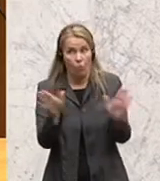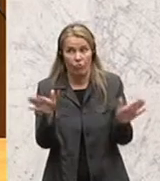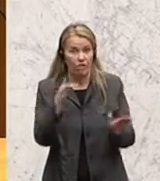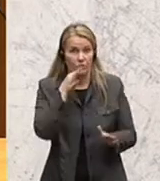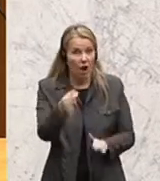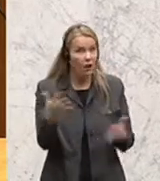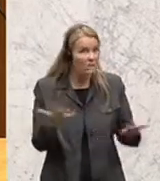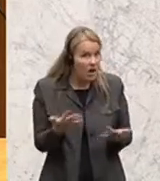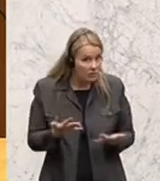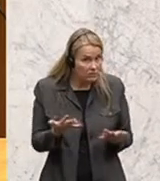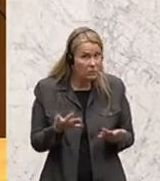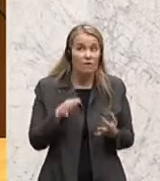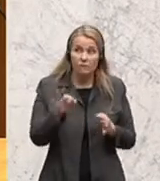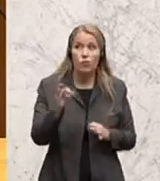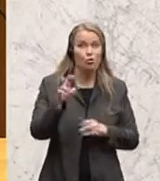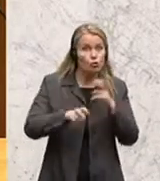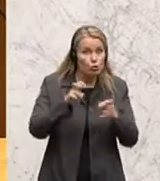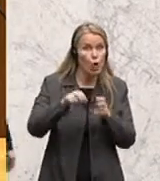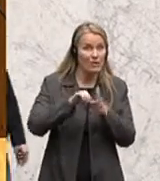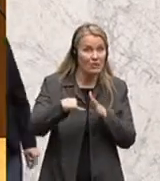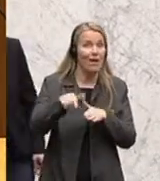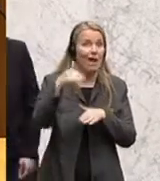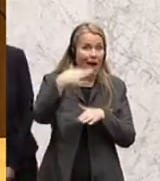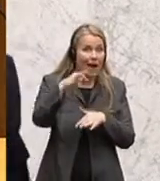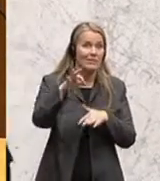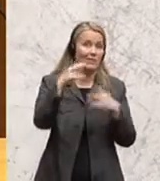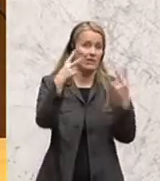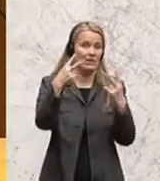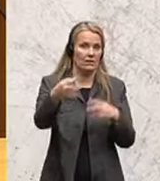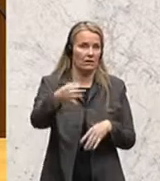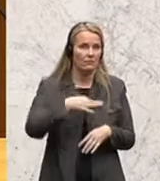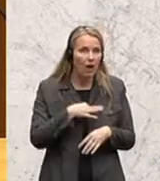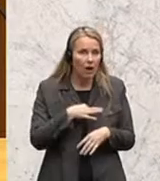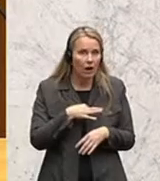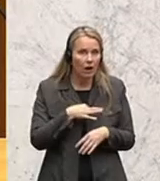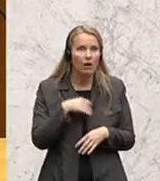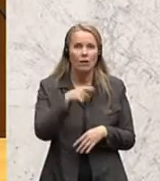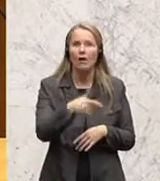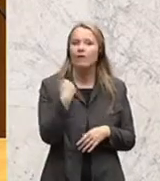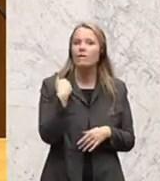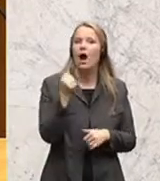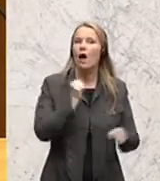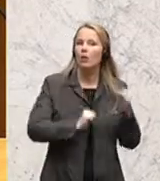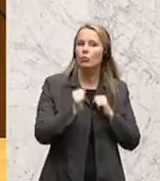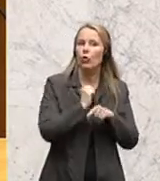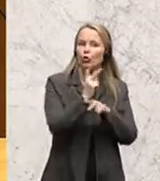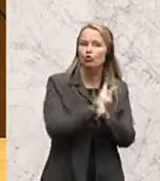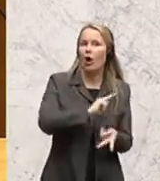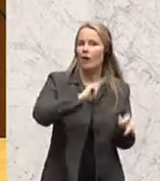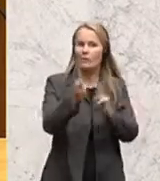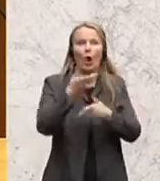vor, die nämlich für den Steuerzahler die einzig relevante Frage nach der Notverstaatlichung ohne Not